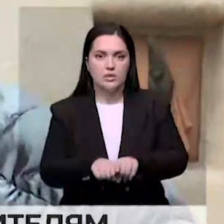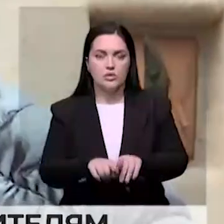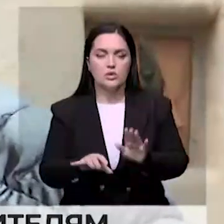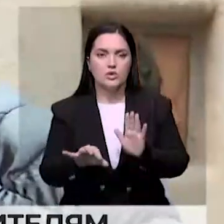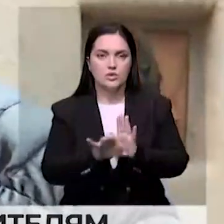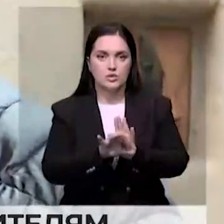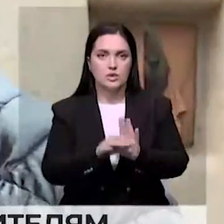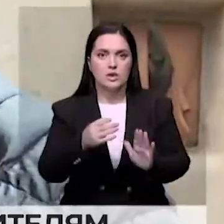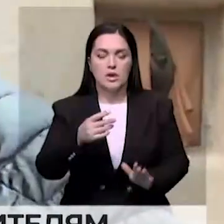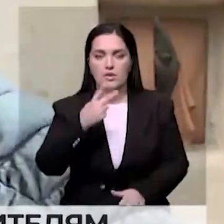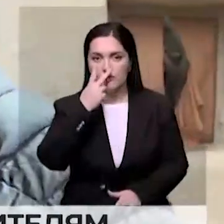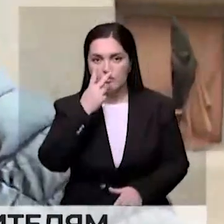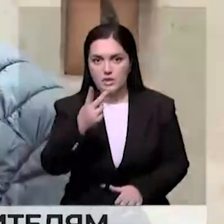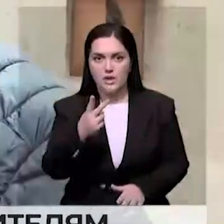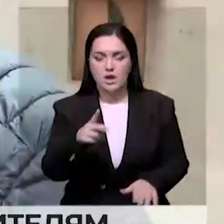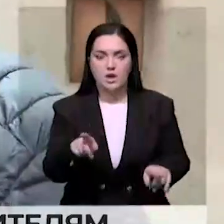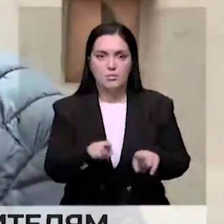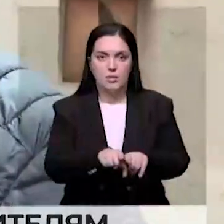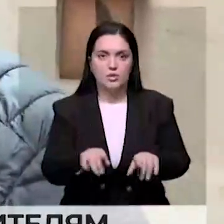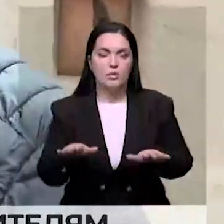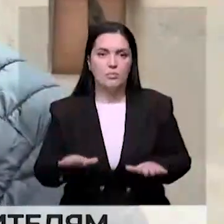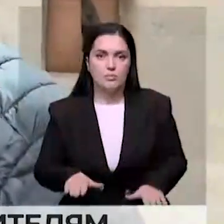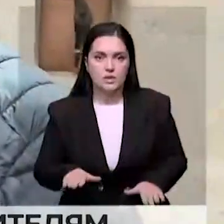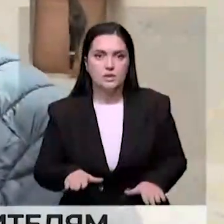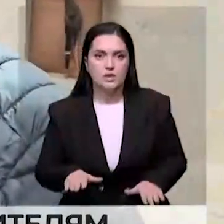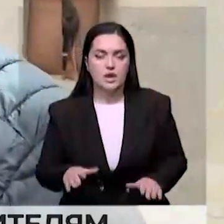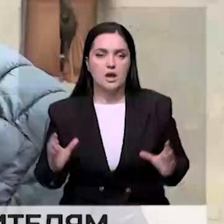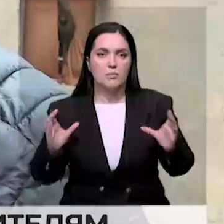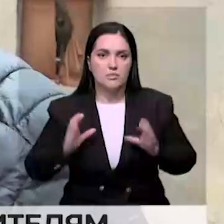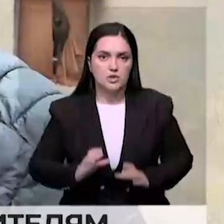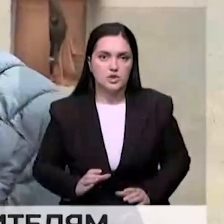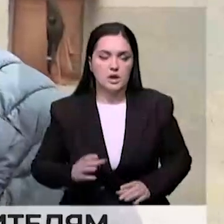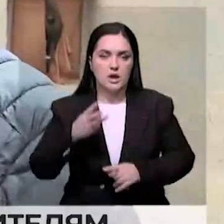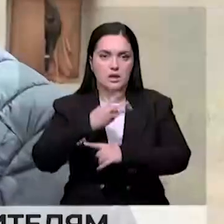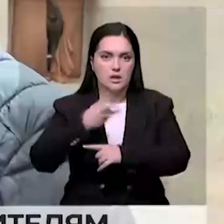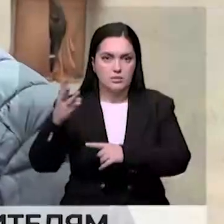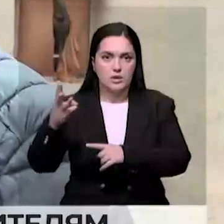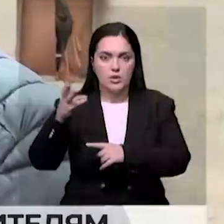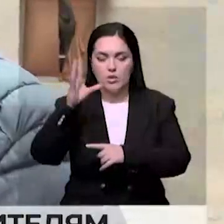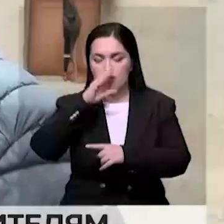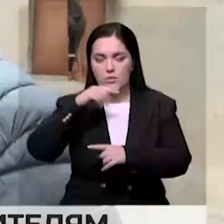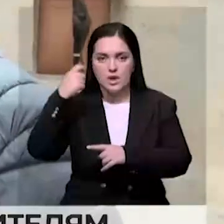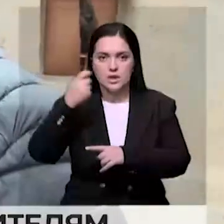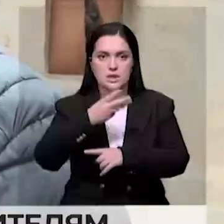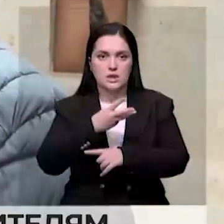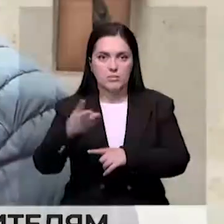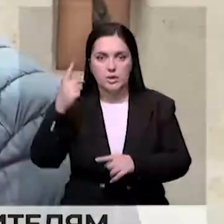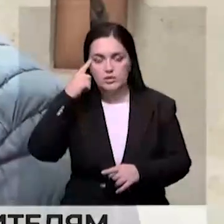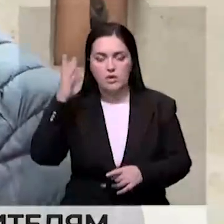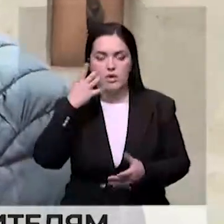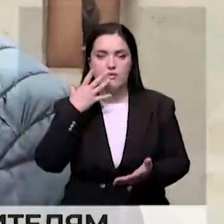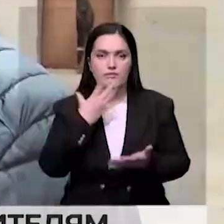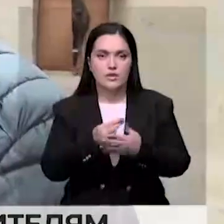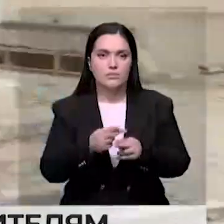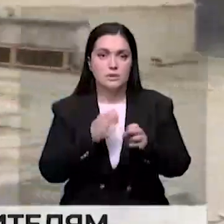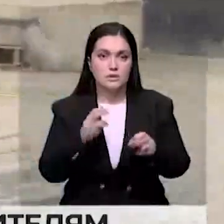видите, передвигаться по такой местности, бронежилете с камерой, успевать снимать и думать о своей безопасности,